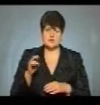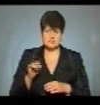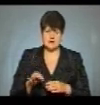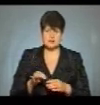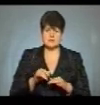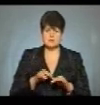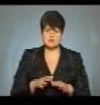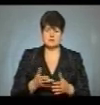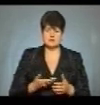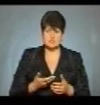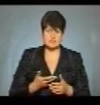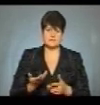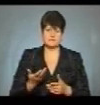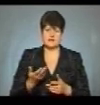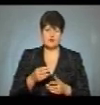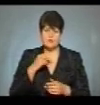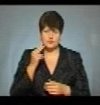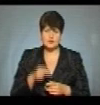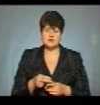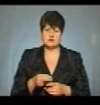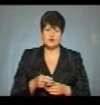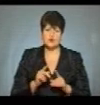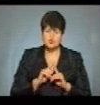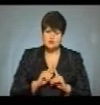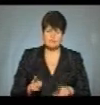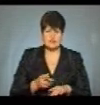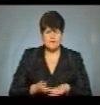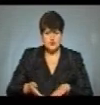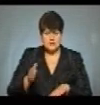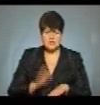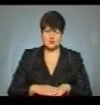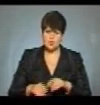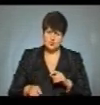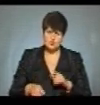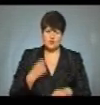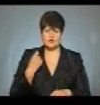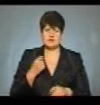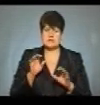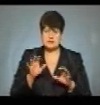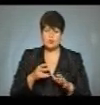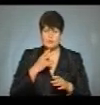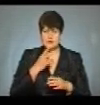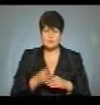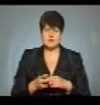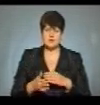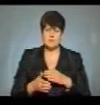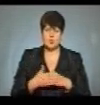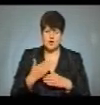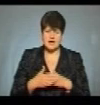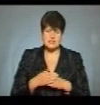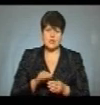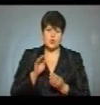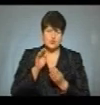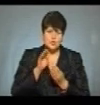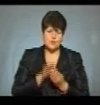осіб на утриманні немає. Обвинувачується у скоєнні особливо тяжкого злочину, за яке законом передбачено покарання у виді довічного позбавлення